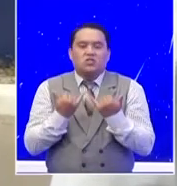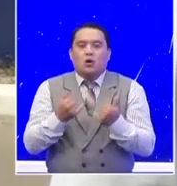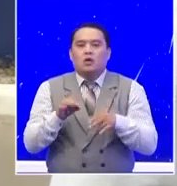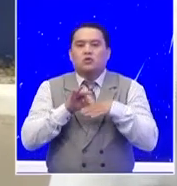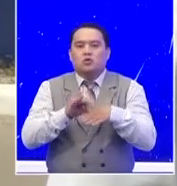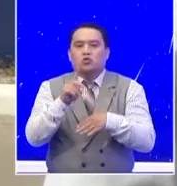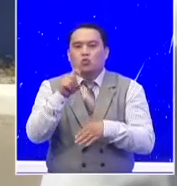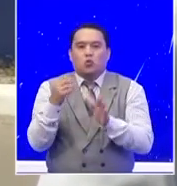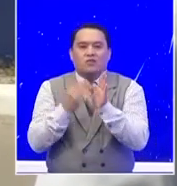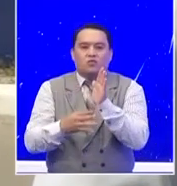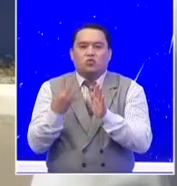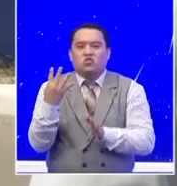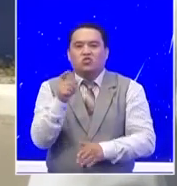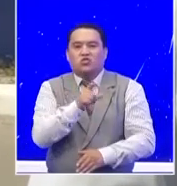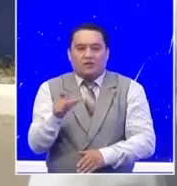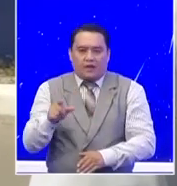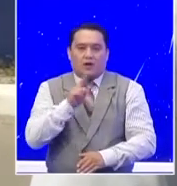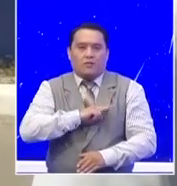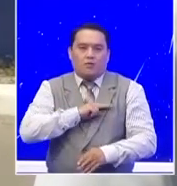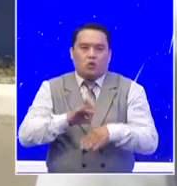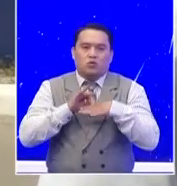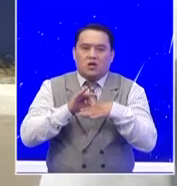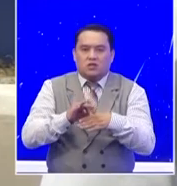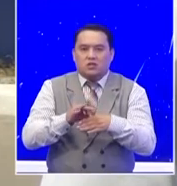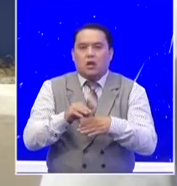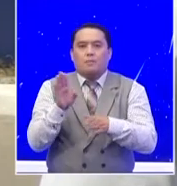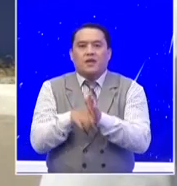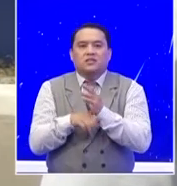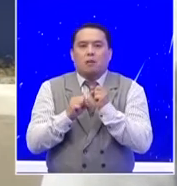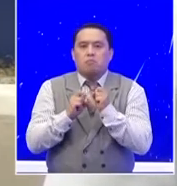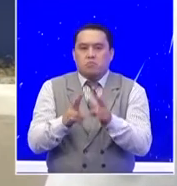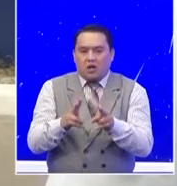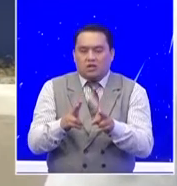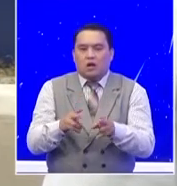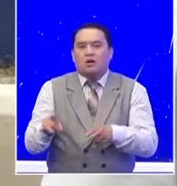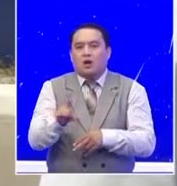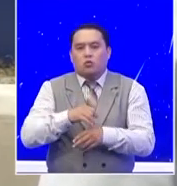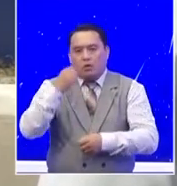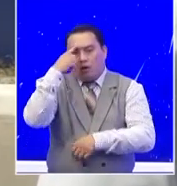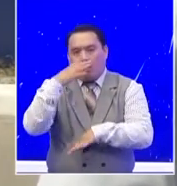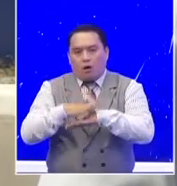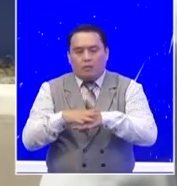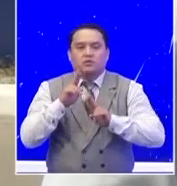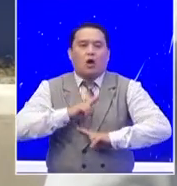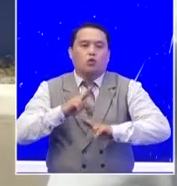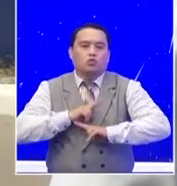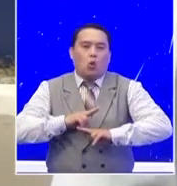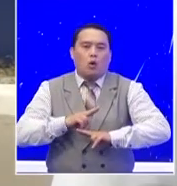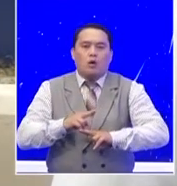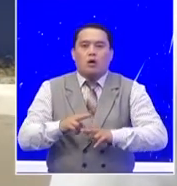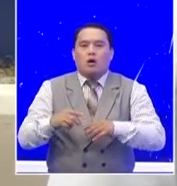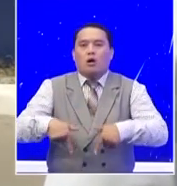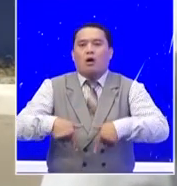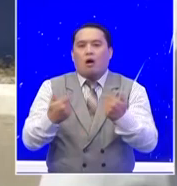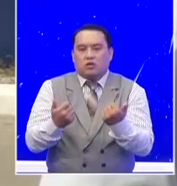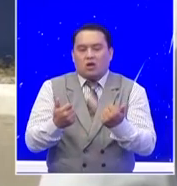лечение 194 человека. Также, чтобы обезопасить семьи нашего медперсонала, районный акимат выделил для сотрудников больницы отель. Там